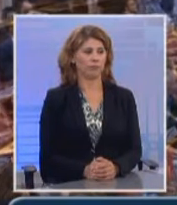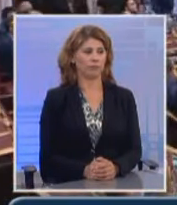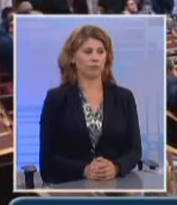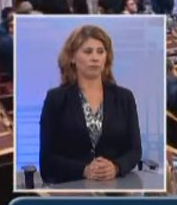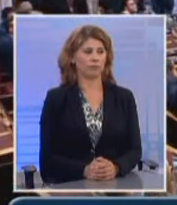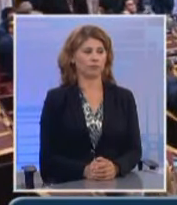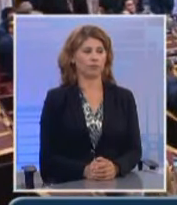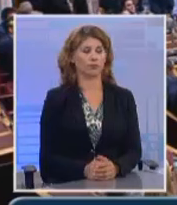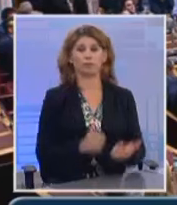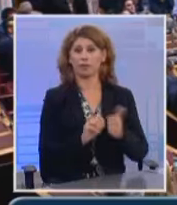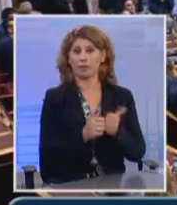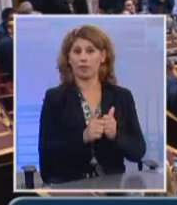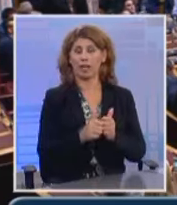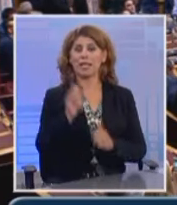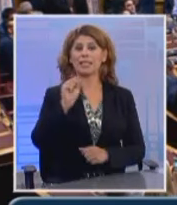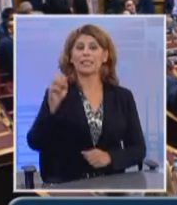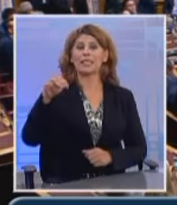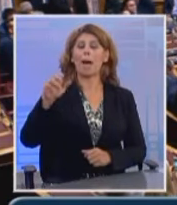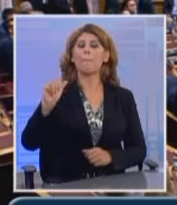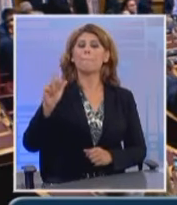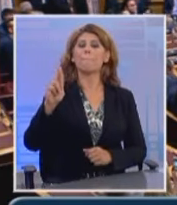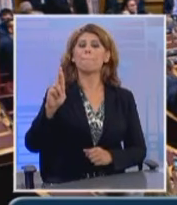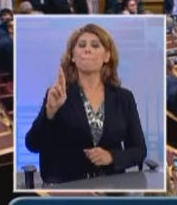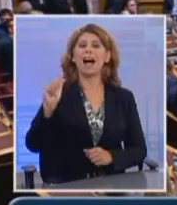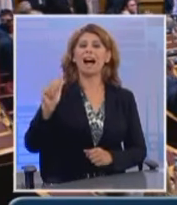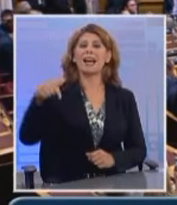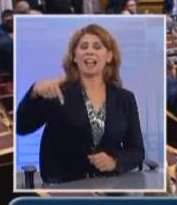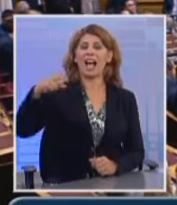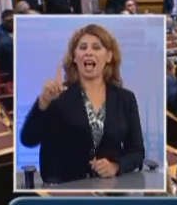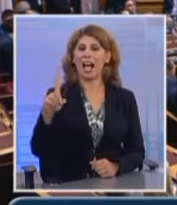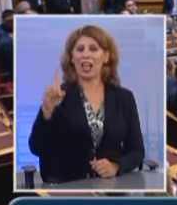Η αθλήτρια Σμαραγδή Στυλιανή.